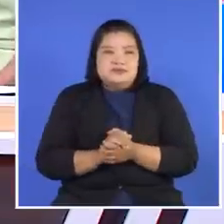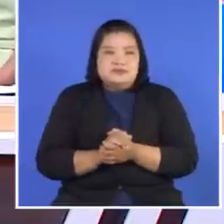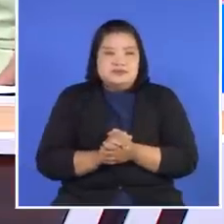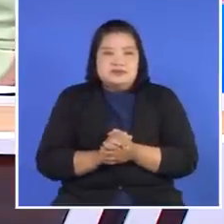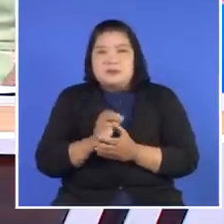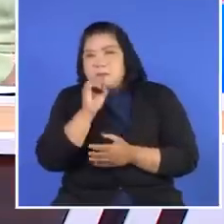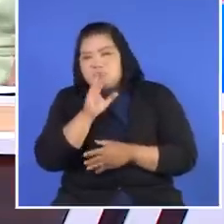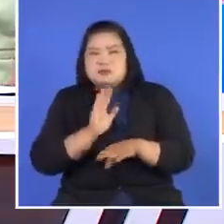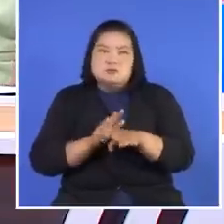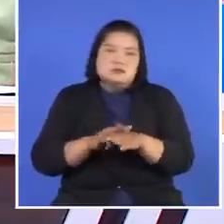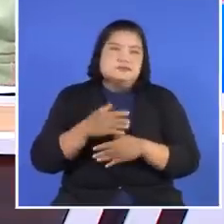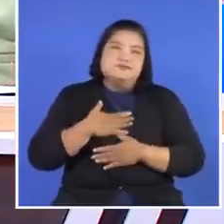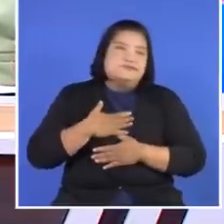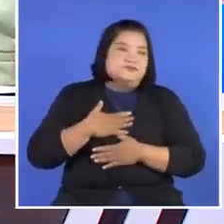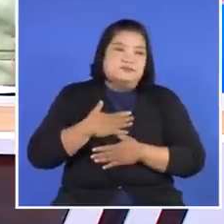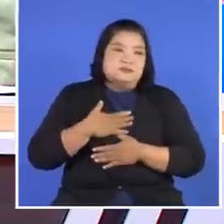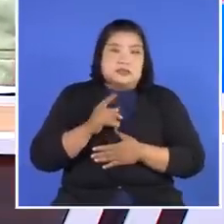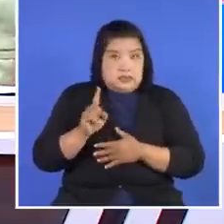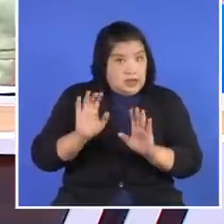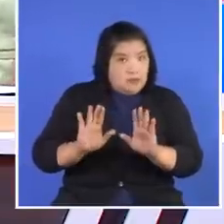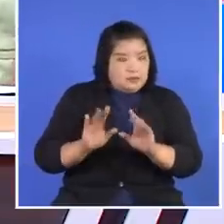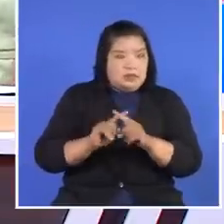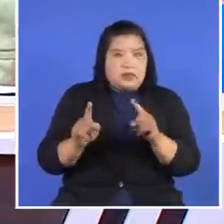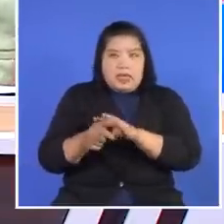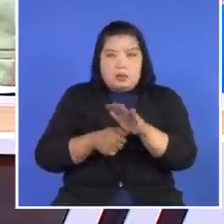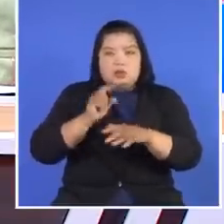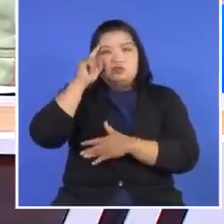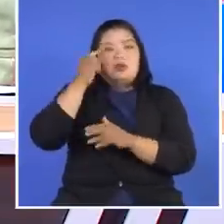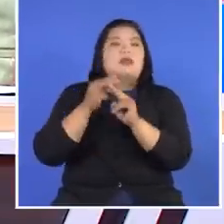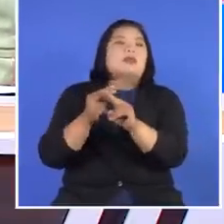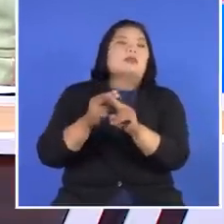เนี้ย เขาไม่ให้มีนะ แต่ว่าเขาก็ปลอดภัยนะส่งโรงพยาบาลแล้วครับ ค่ะ